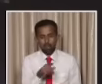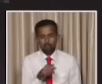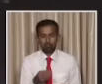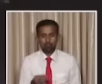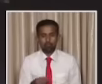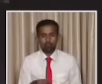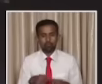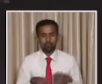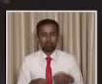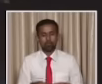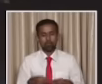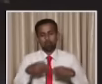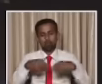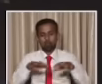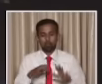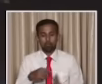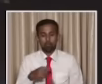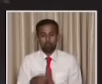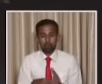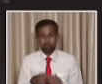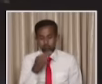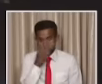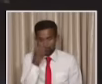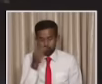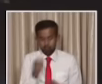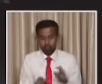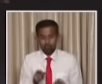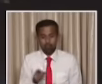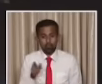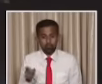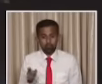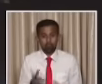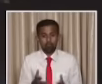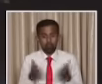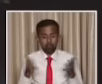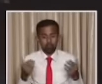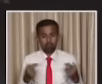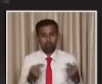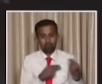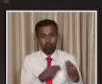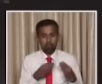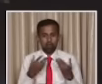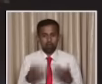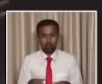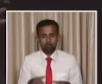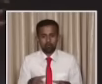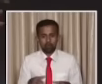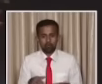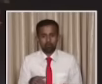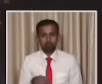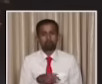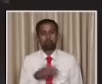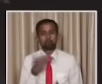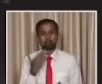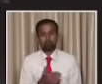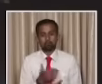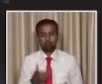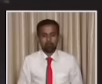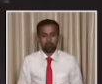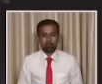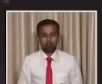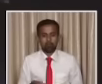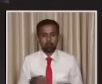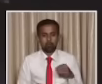කාට ඡන්දෙ දුන්නත් මේ රටේ දමිළ ජනතාව වෙනුවෙන් කරන්න ඕන මහ විශාල යුතුයකමක් කරා නමුත් අද ඒක නතර වෙලා ගිහිල්ලා තියෙනවා